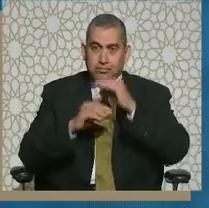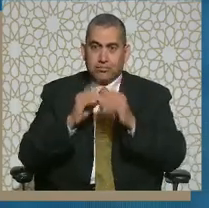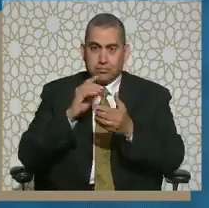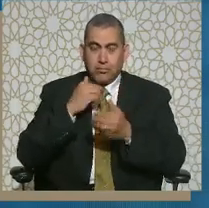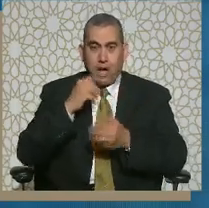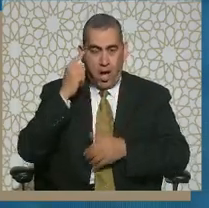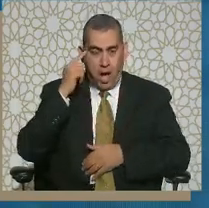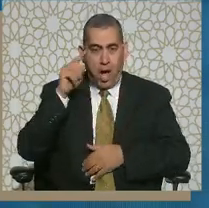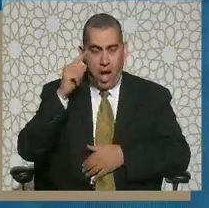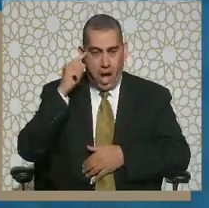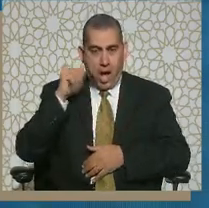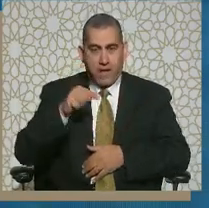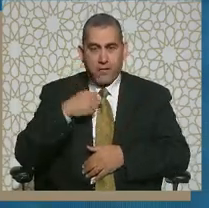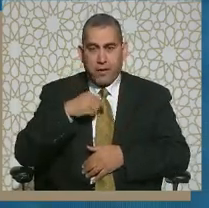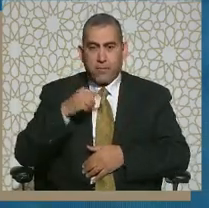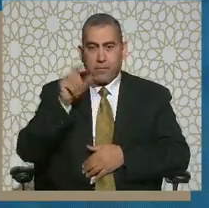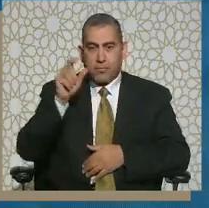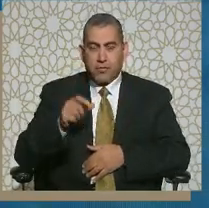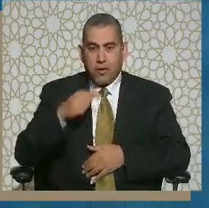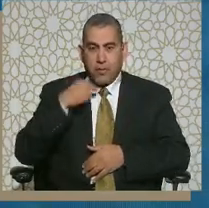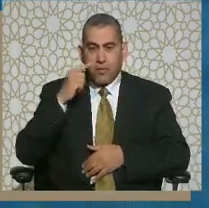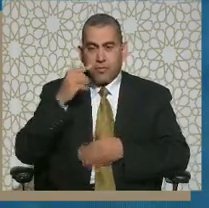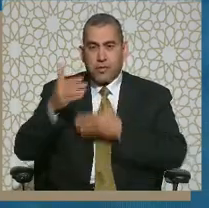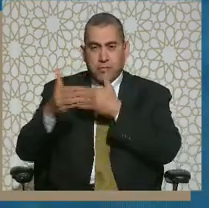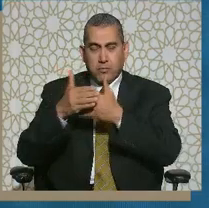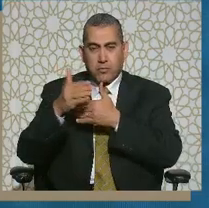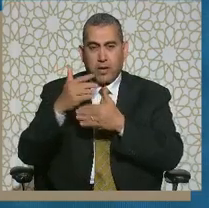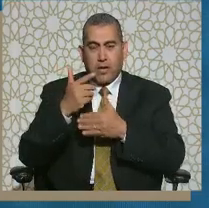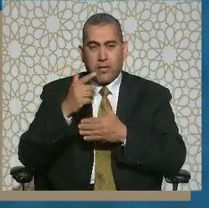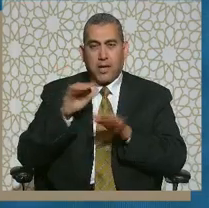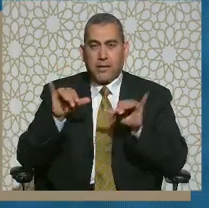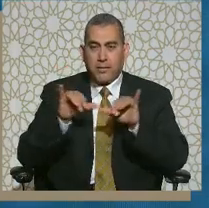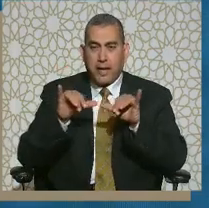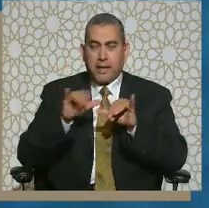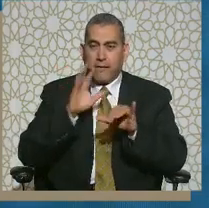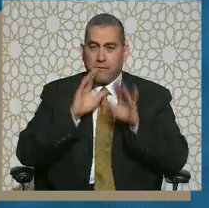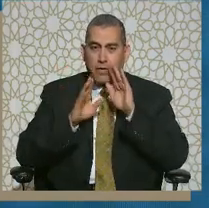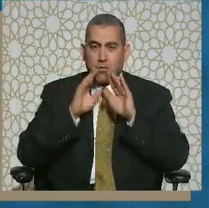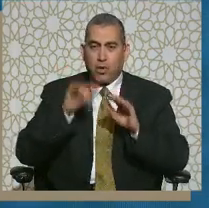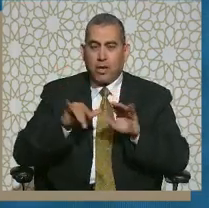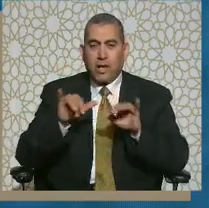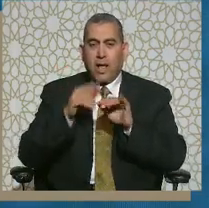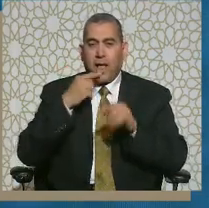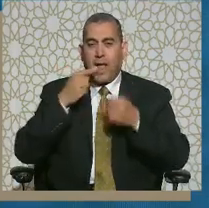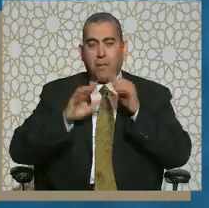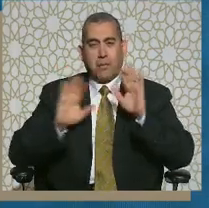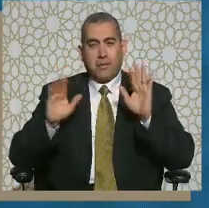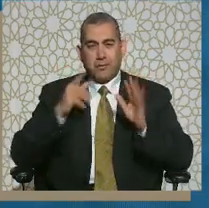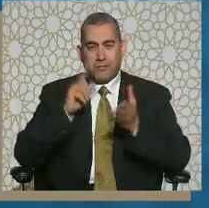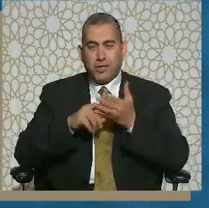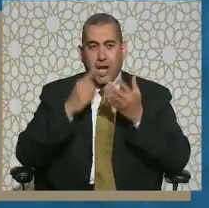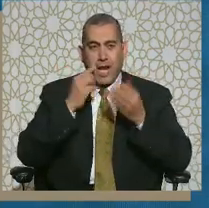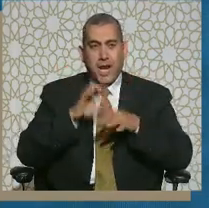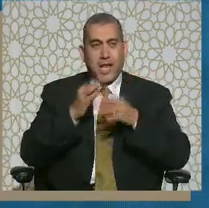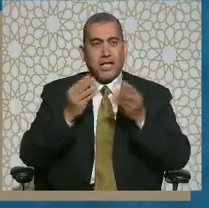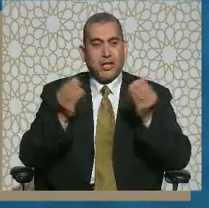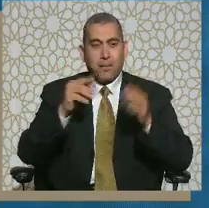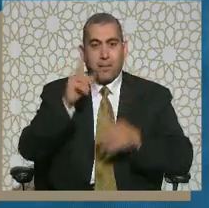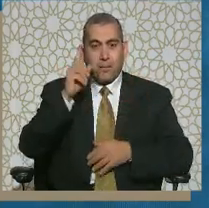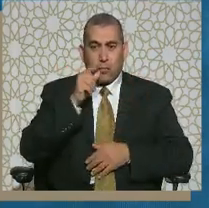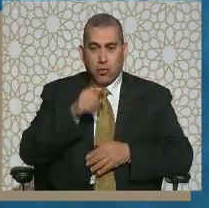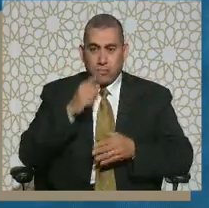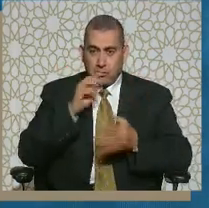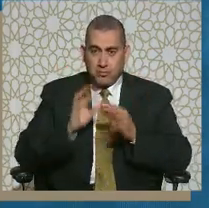عارف ان السوشيال ميديا قربت المسافات على ما يبدو ظاهريا بين ناس كتير بس عمره ما